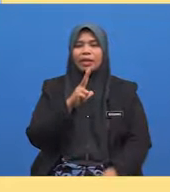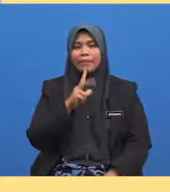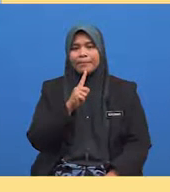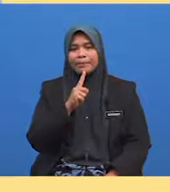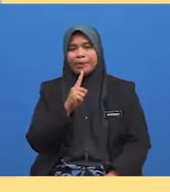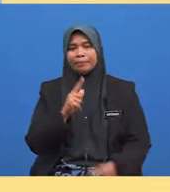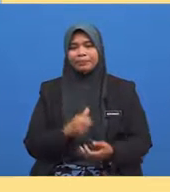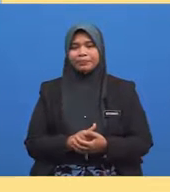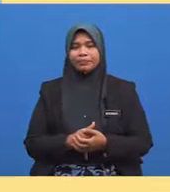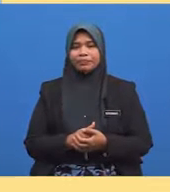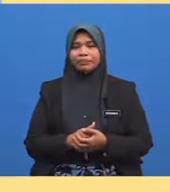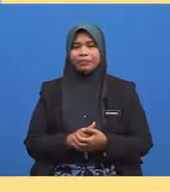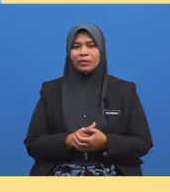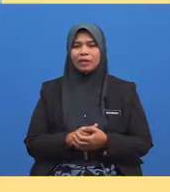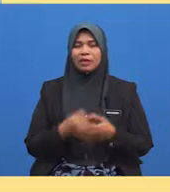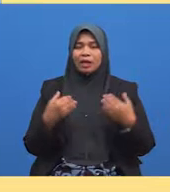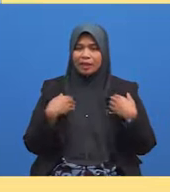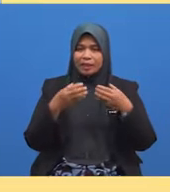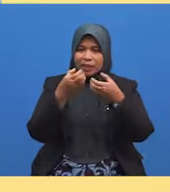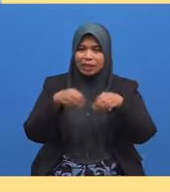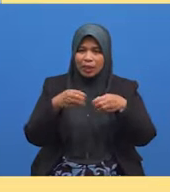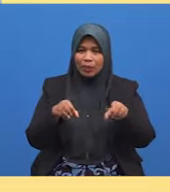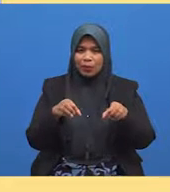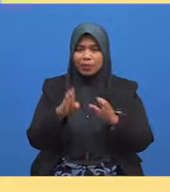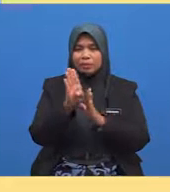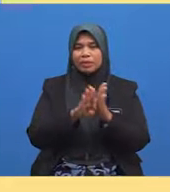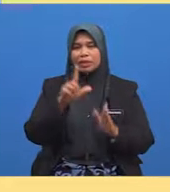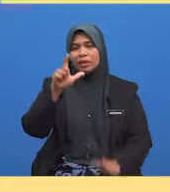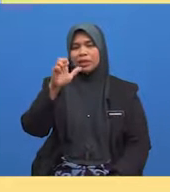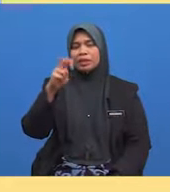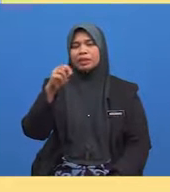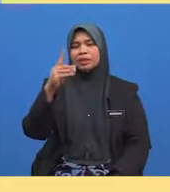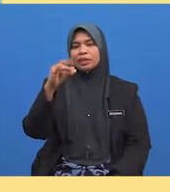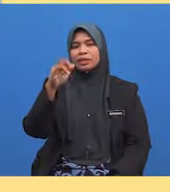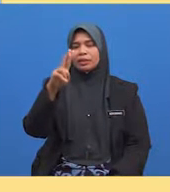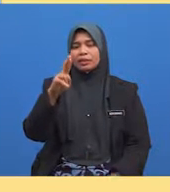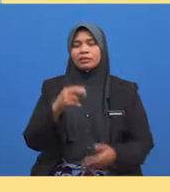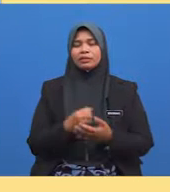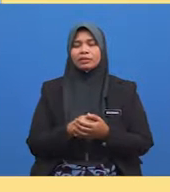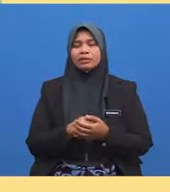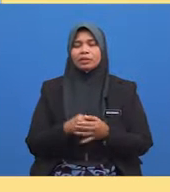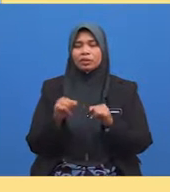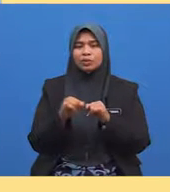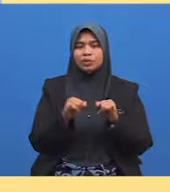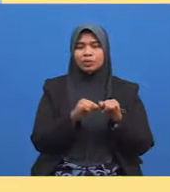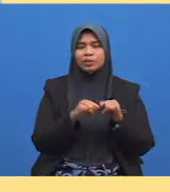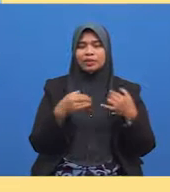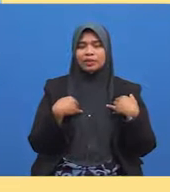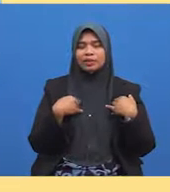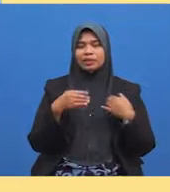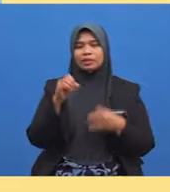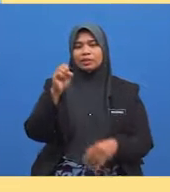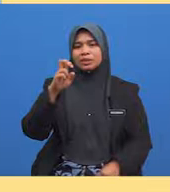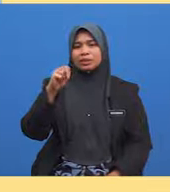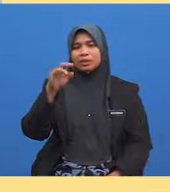lembap di dalam air. Amfibia juga menghasilkan telur yang berlendil dan tidak bercangkerang. Amfibia juga